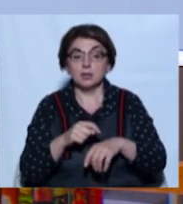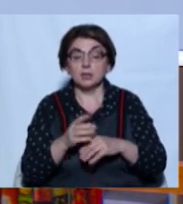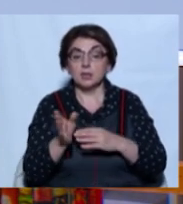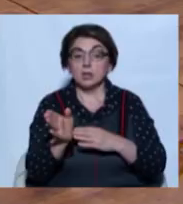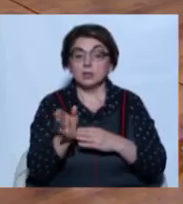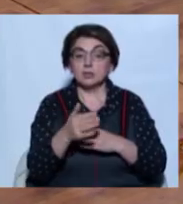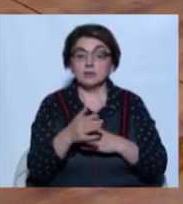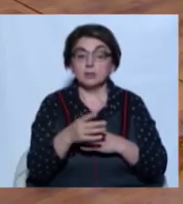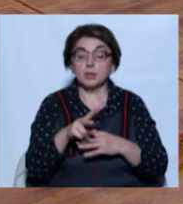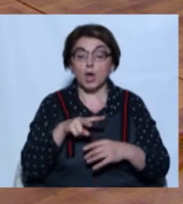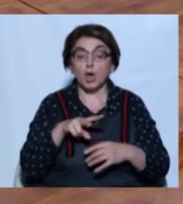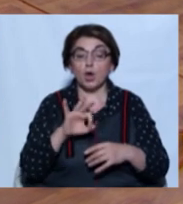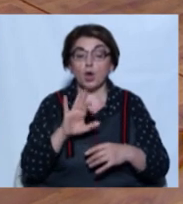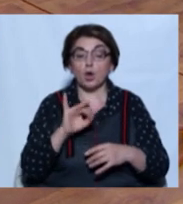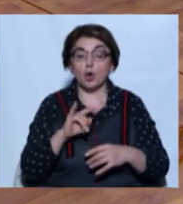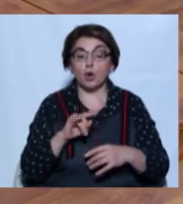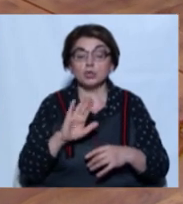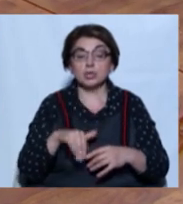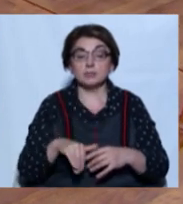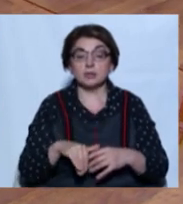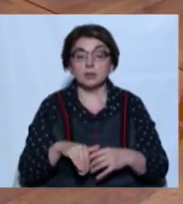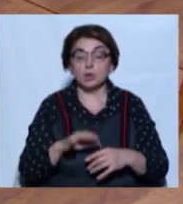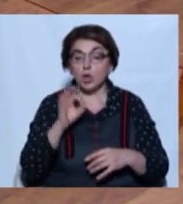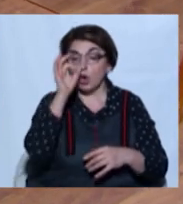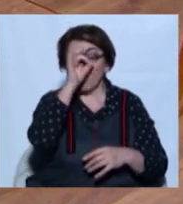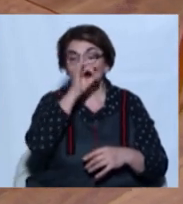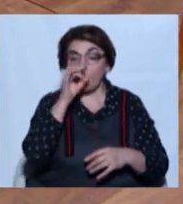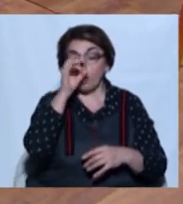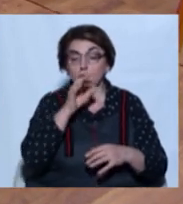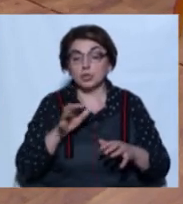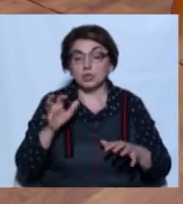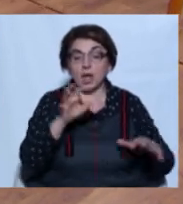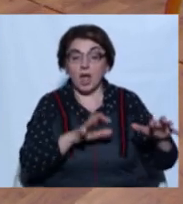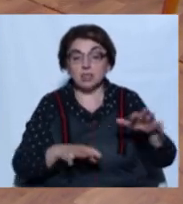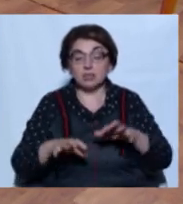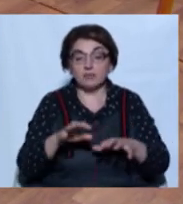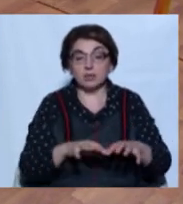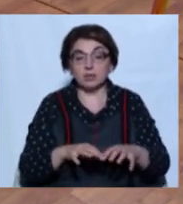თევზებიდან ლოქო, შემდეგ ღორი, დათვი,